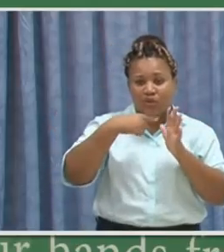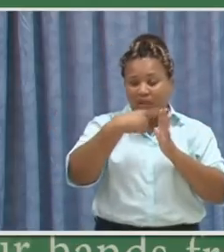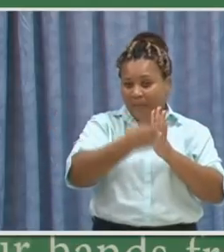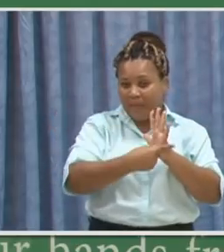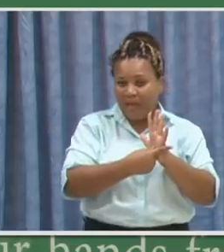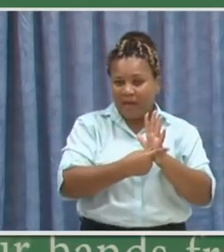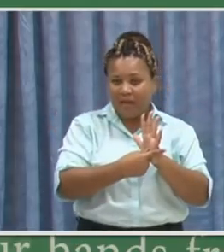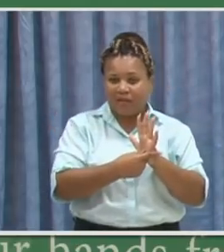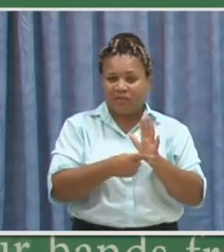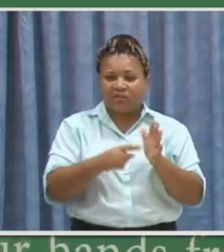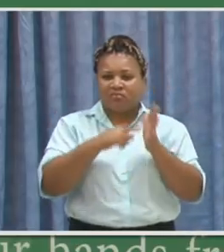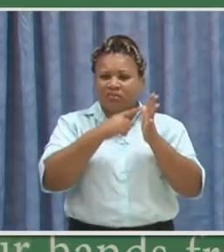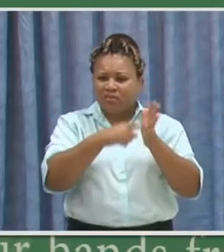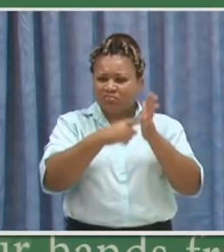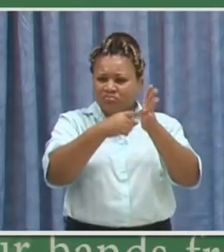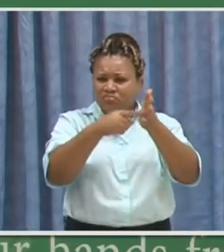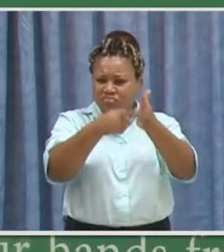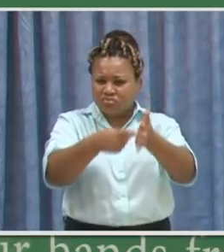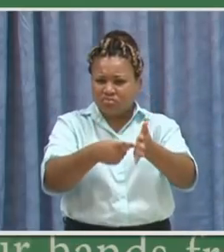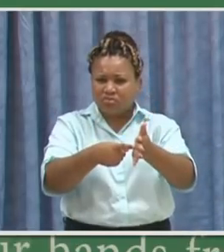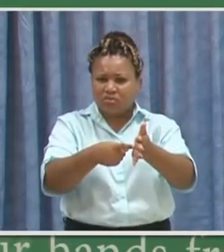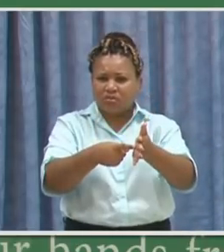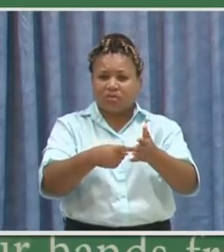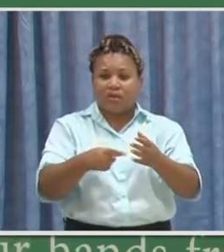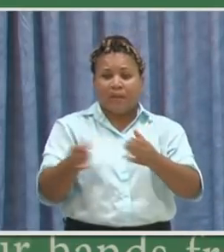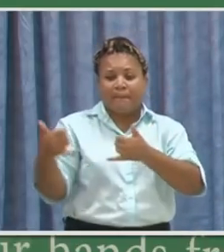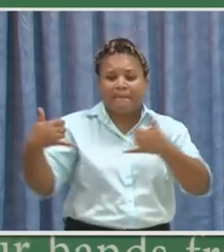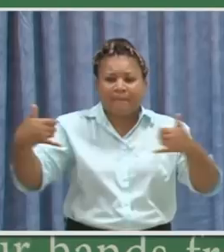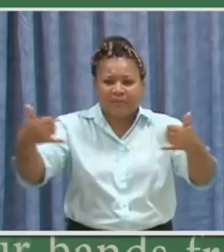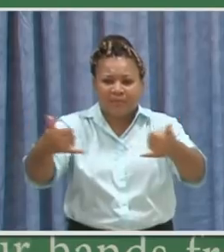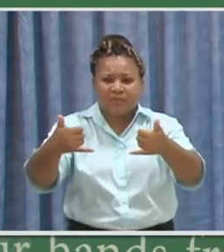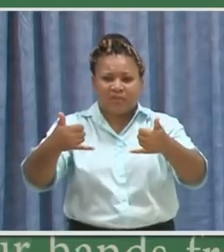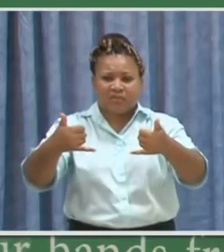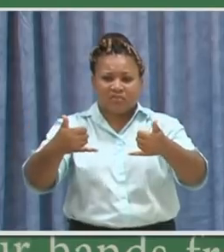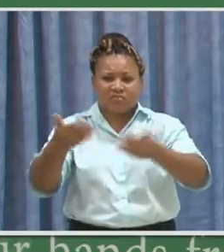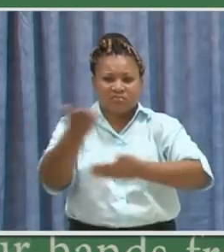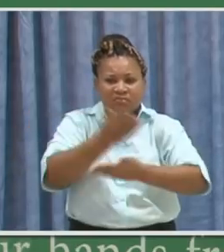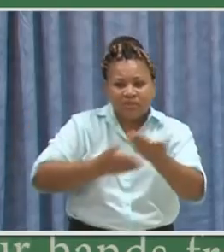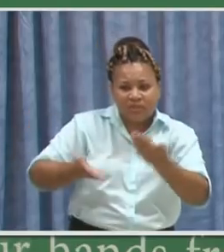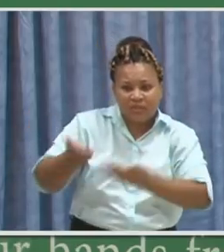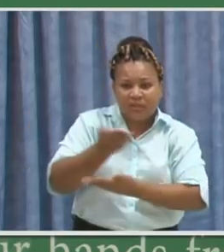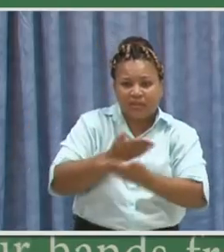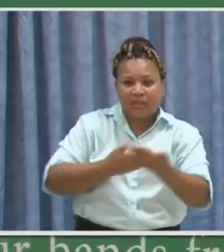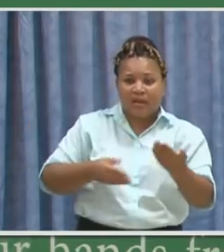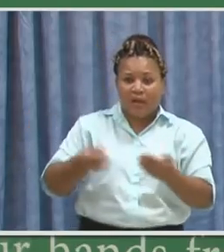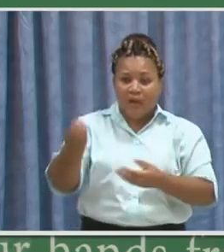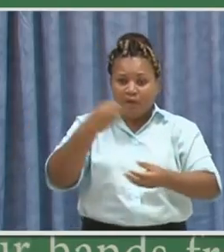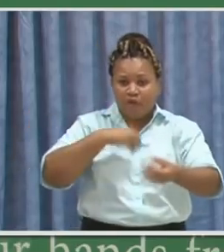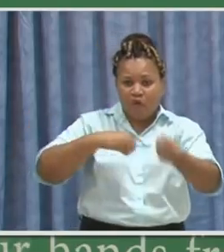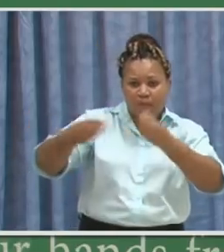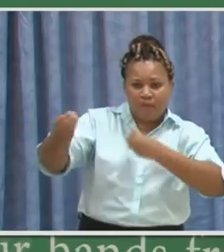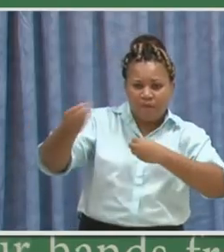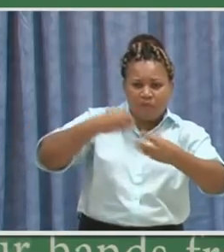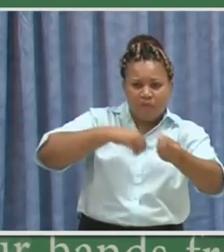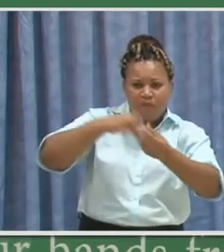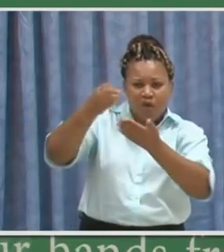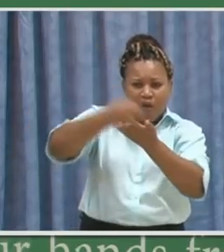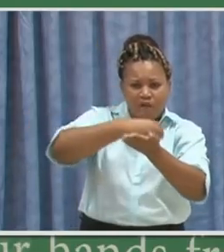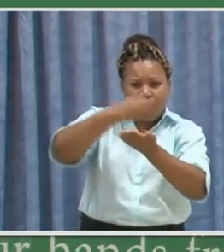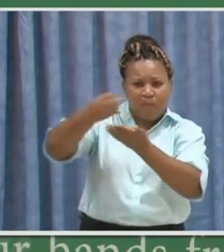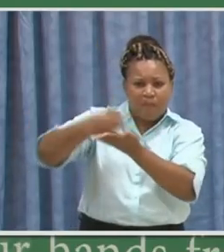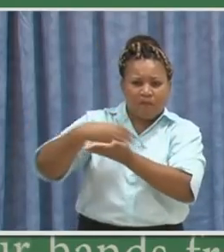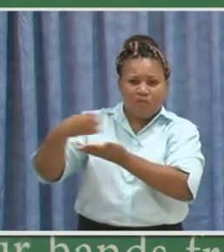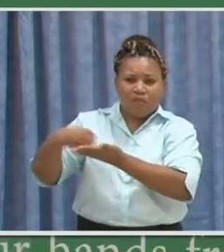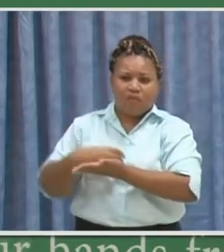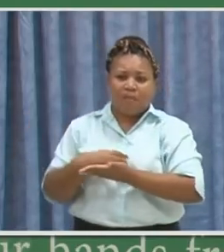qui aussi informe nous qui peut arriver dans les autres secteurs pour nous capable prendre une décision qui correcte et